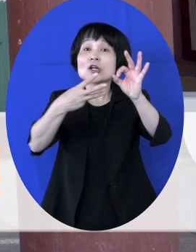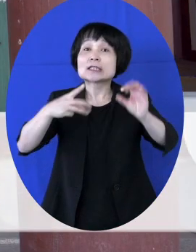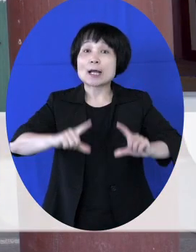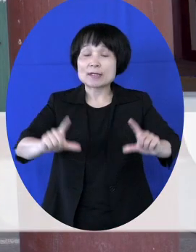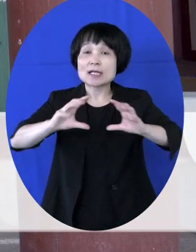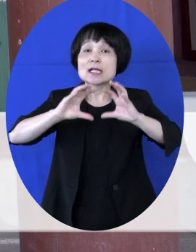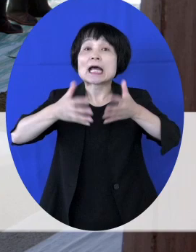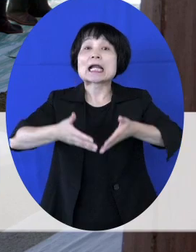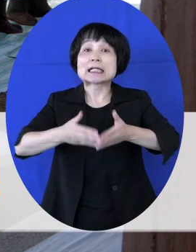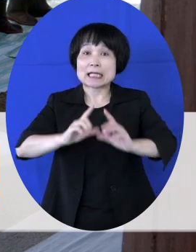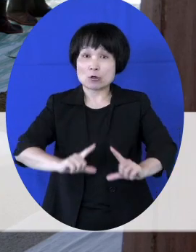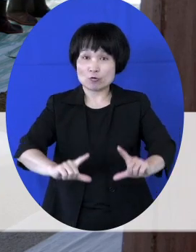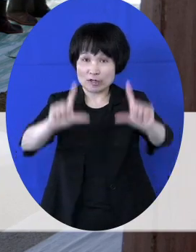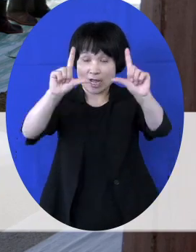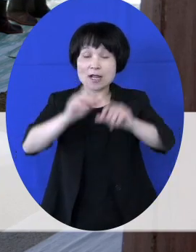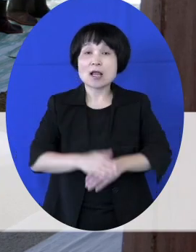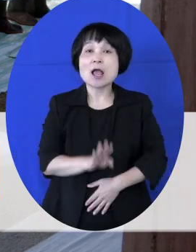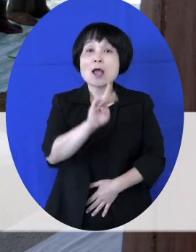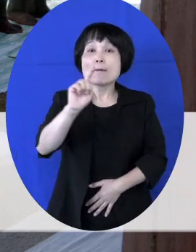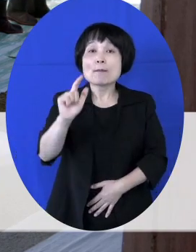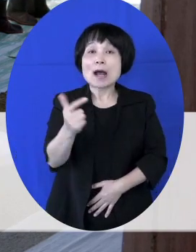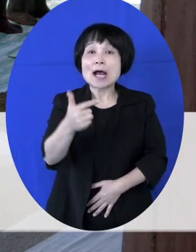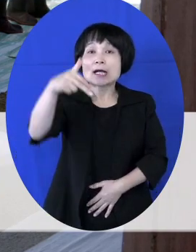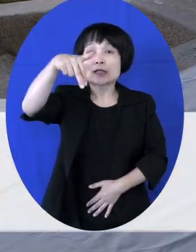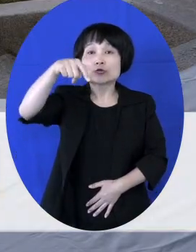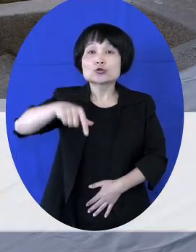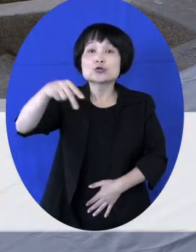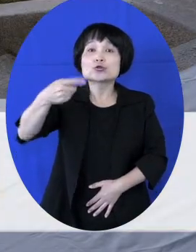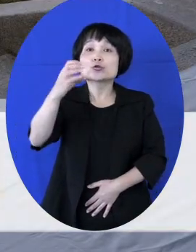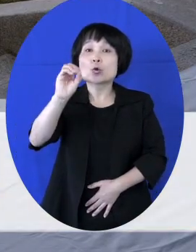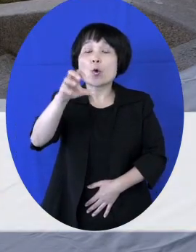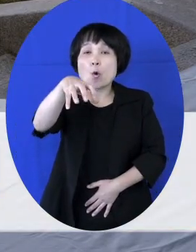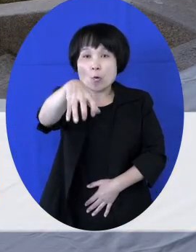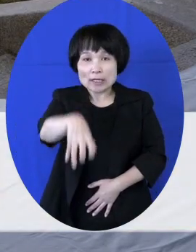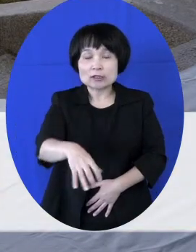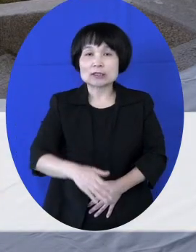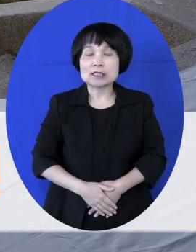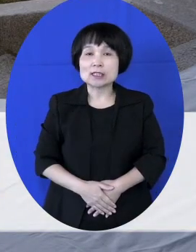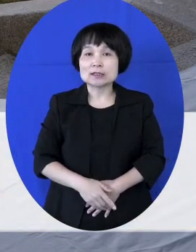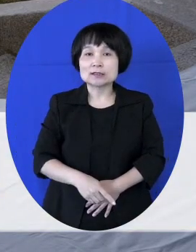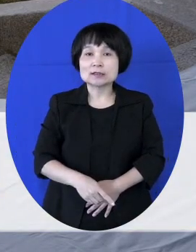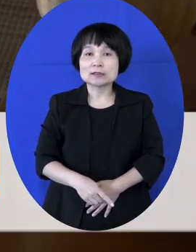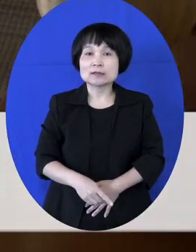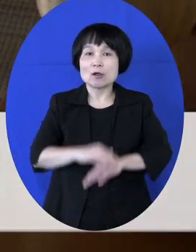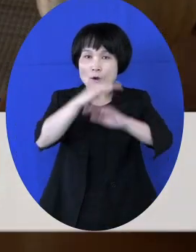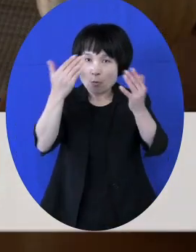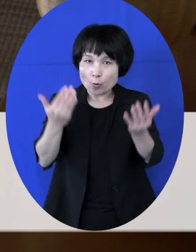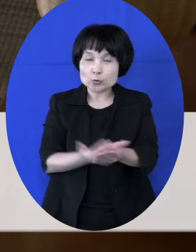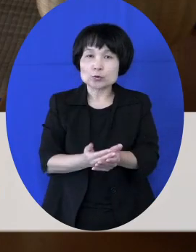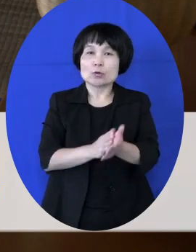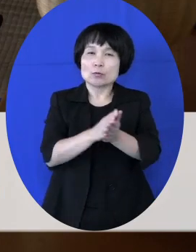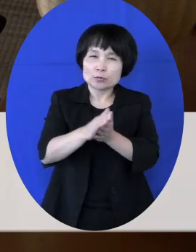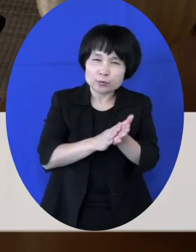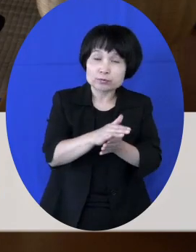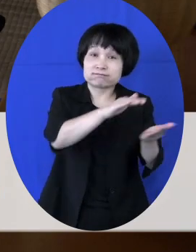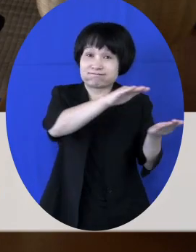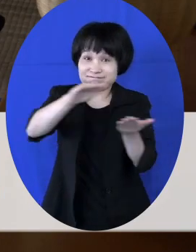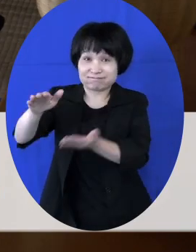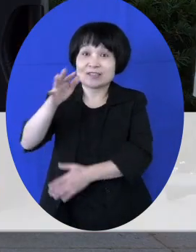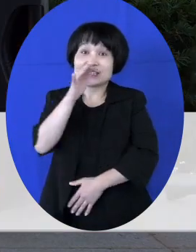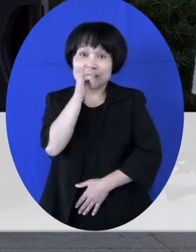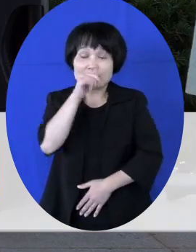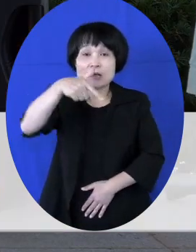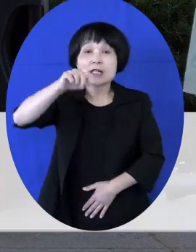맞아 반죽동 단군 성전에서 진행된 단군 성조 개천제는 120여 명이 참여한 가운데 김정섭